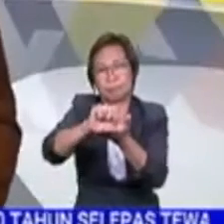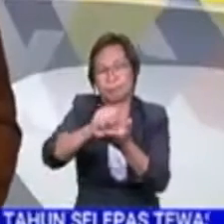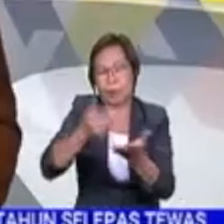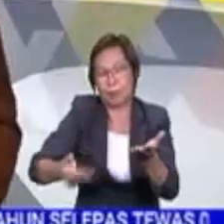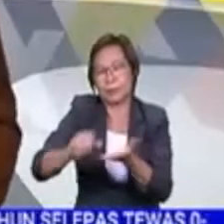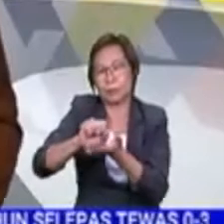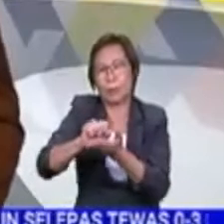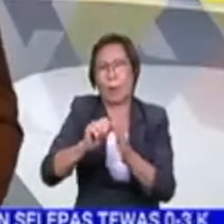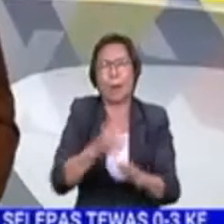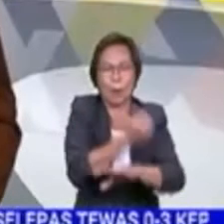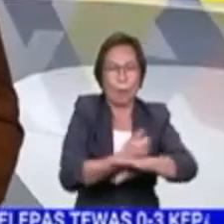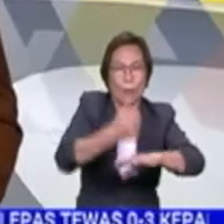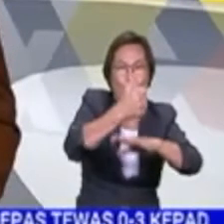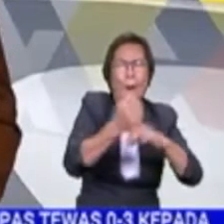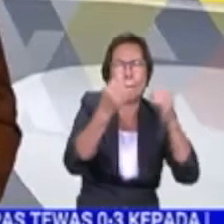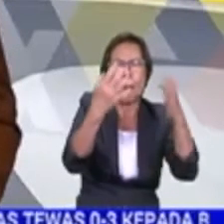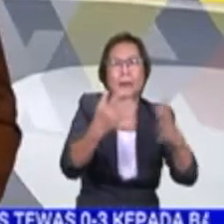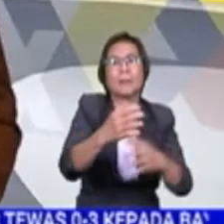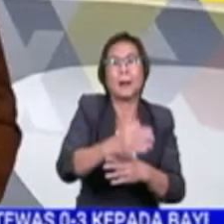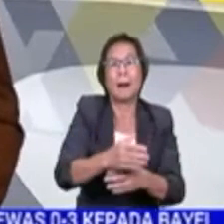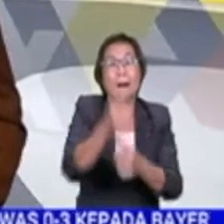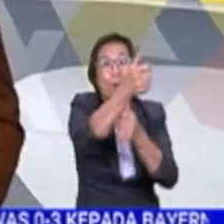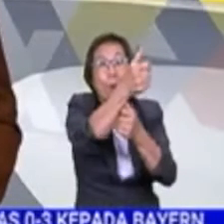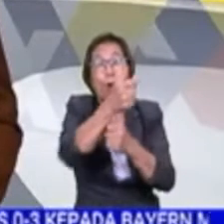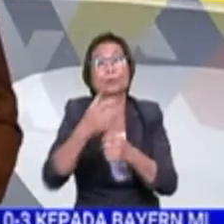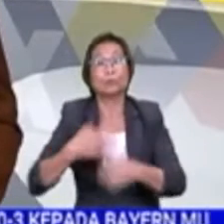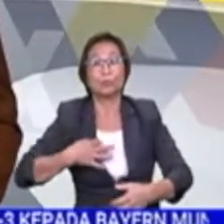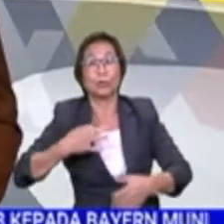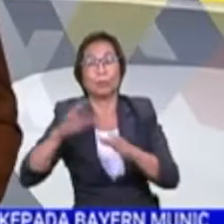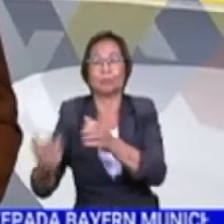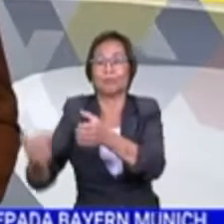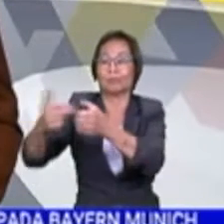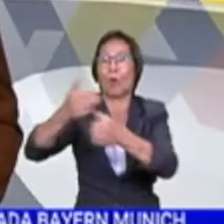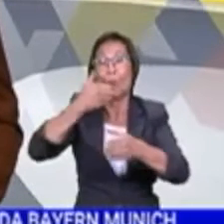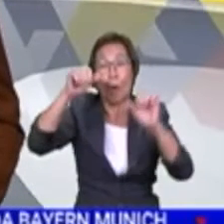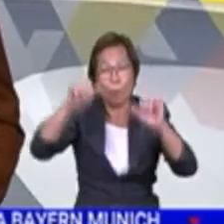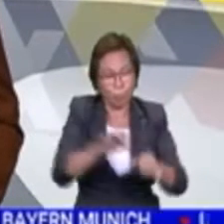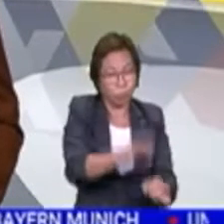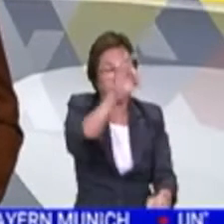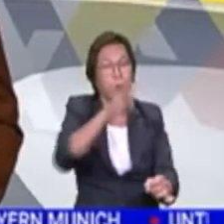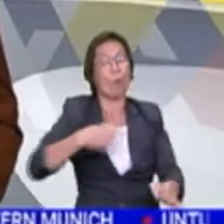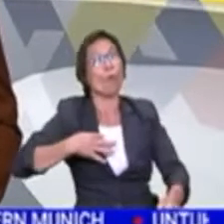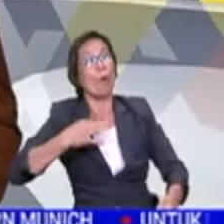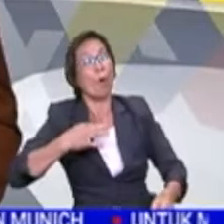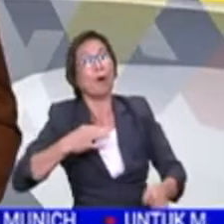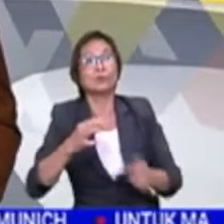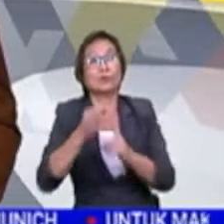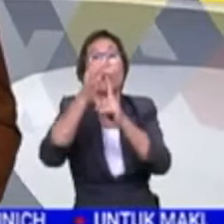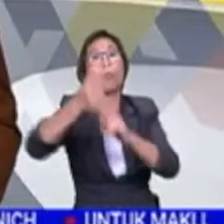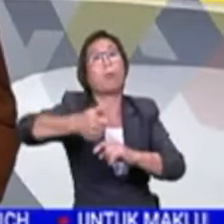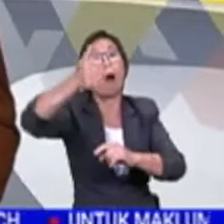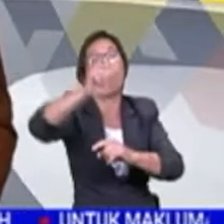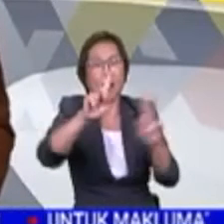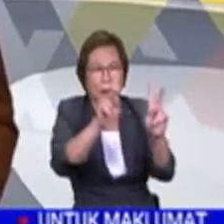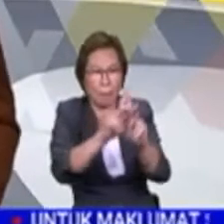Penubuhan lebih ramai pasukan bomba sukarela melibatkan golongan muda mampu meningkatkan semangat kesukarelawan terutama di kawasan kampung